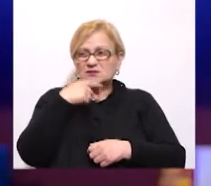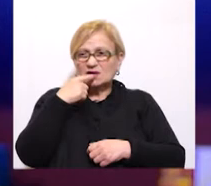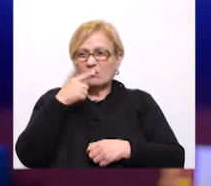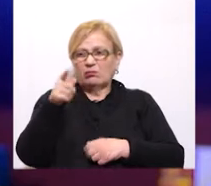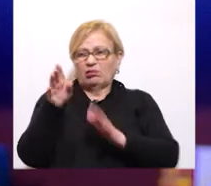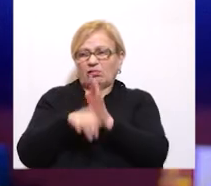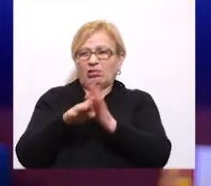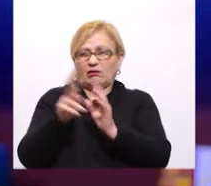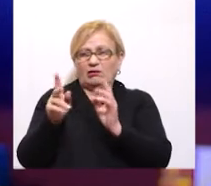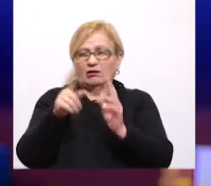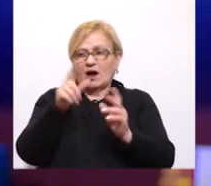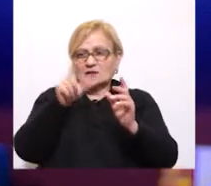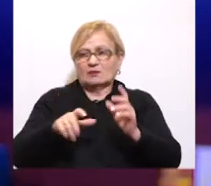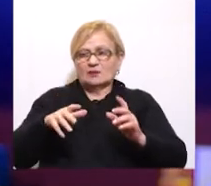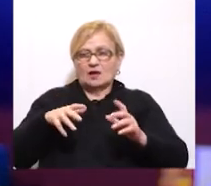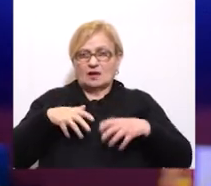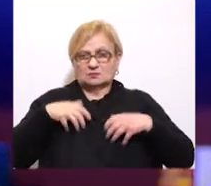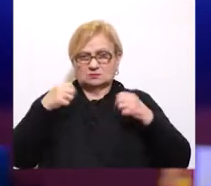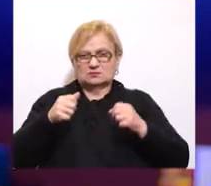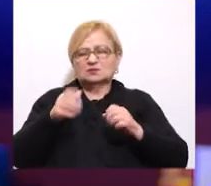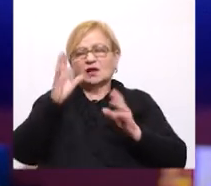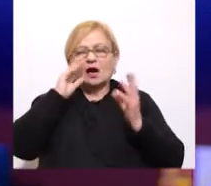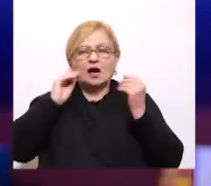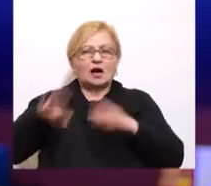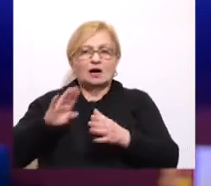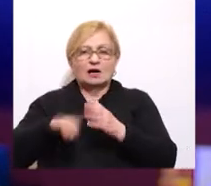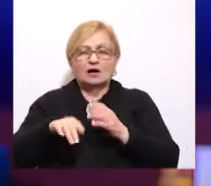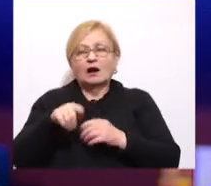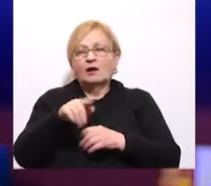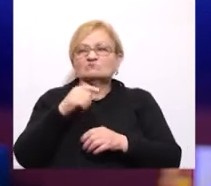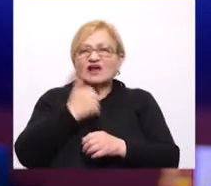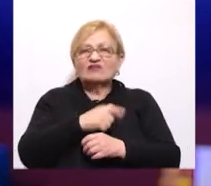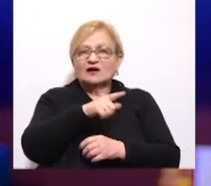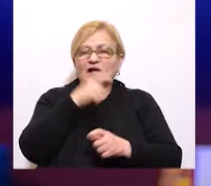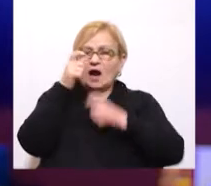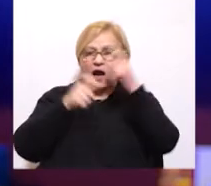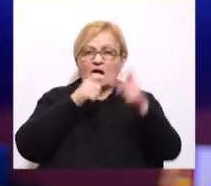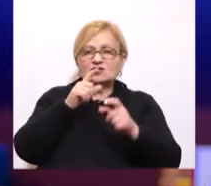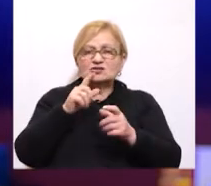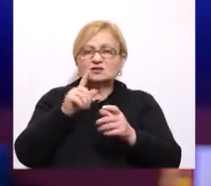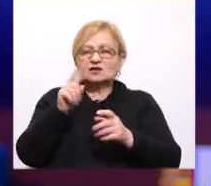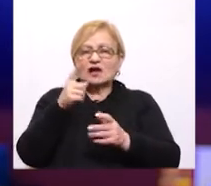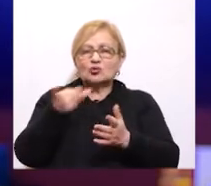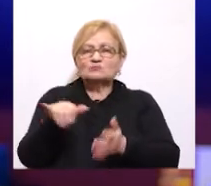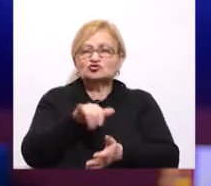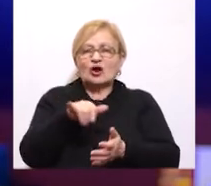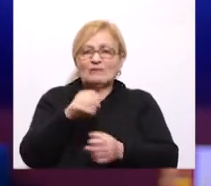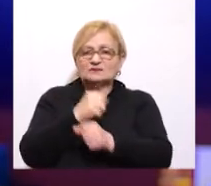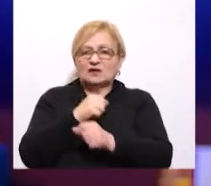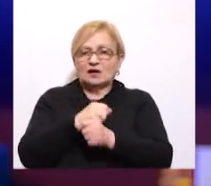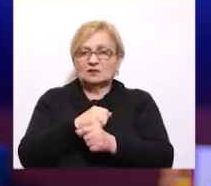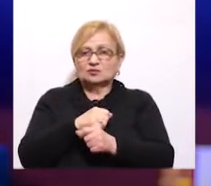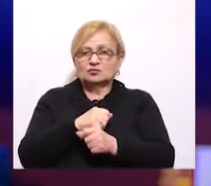ჩააგდებენ და ნაკლებად მნიშვნელოვანი წესის, შაბათის დარღვევას წამოაძახებენ,